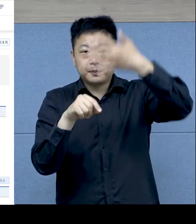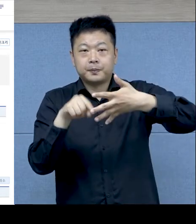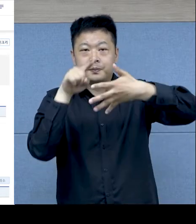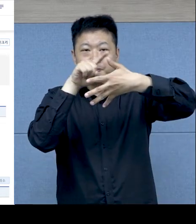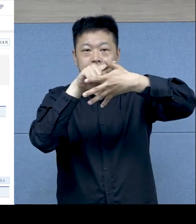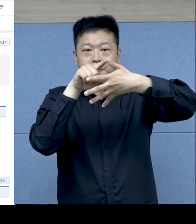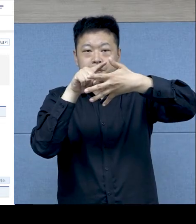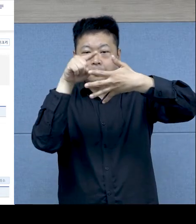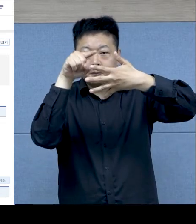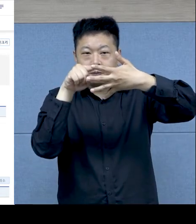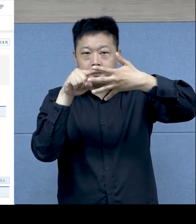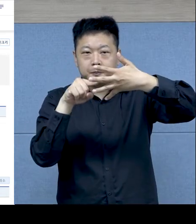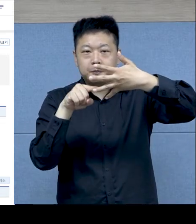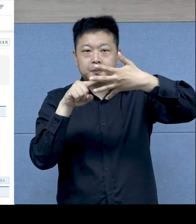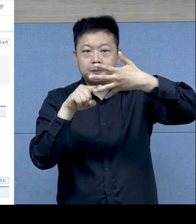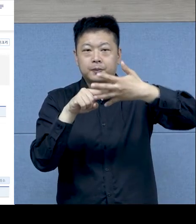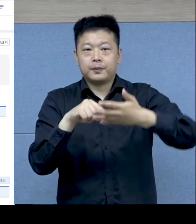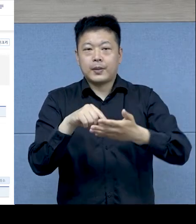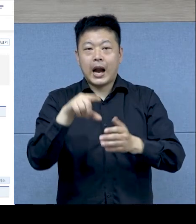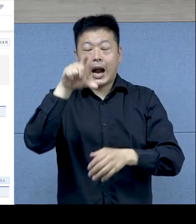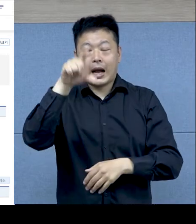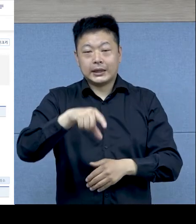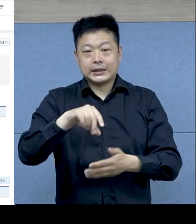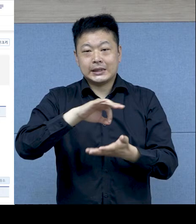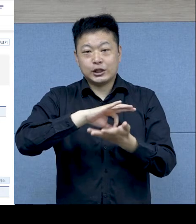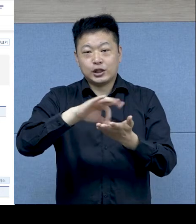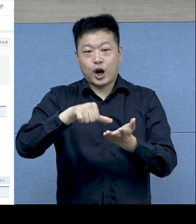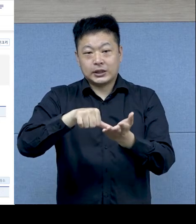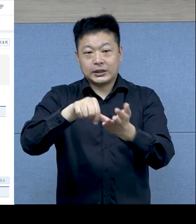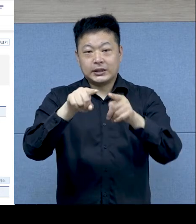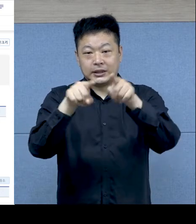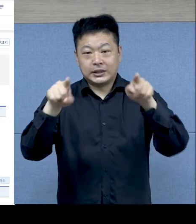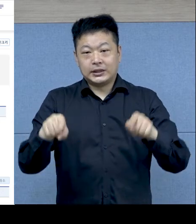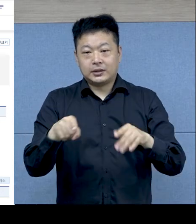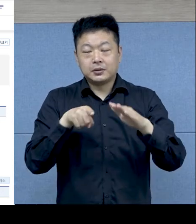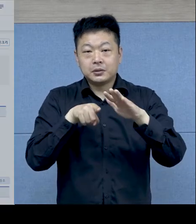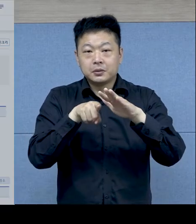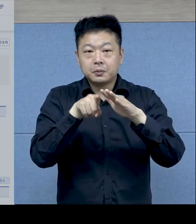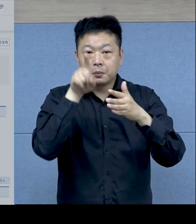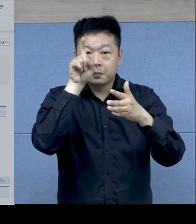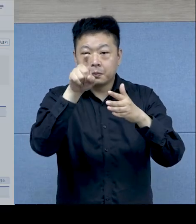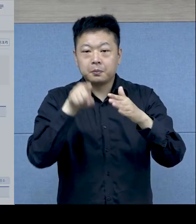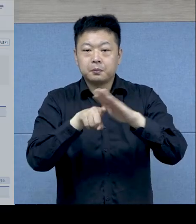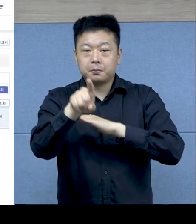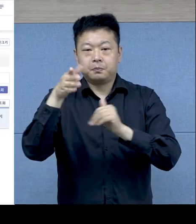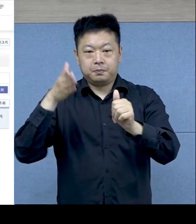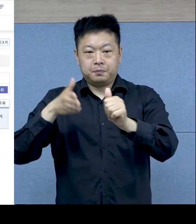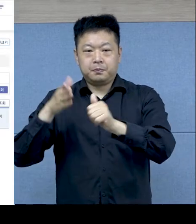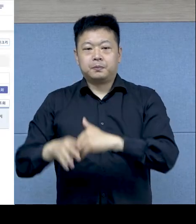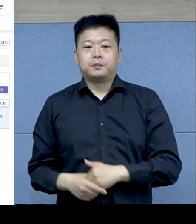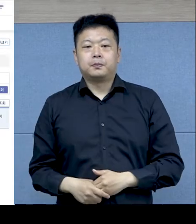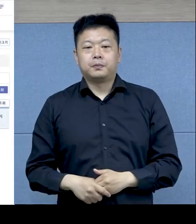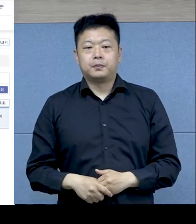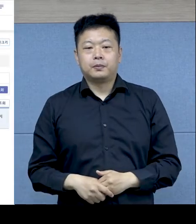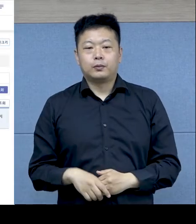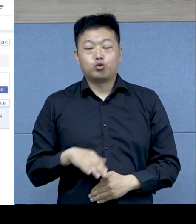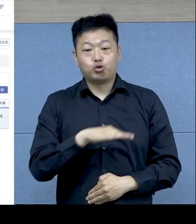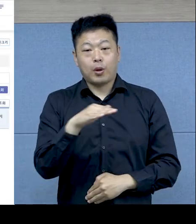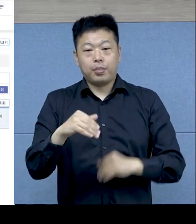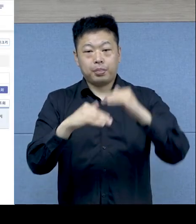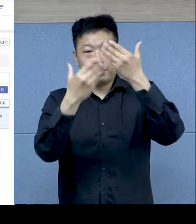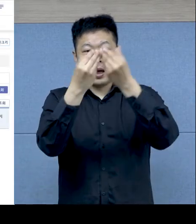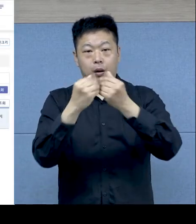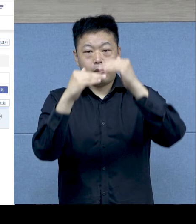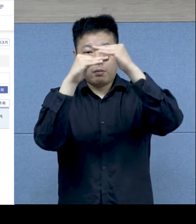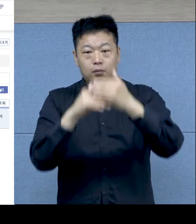여기에서 먼저 카드 지출결의를 쓰고 싶다. 그러면 카드 지출결의로 들어가시면 됩니다. 지금 뭐